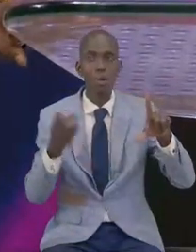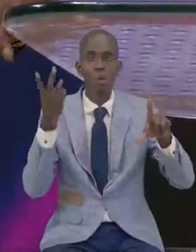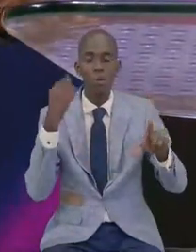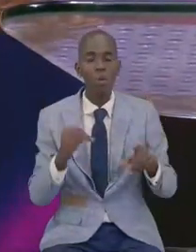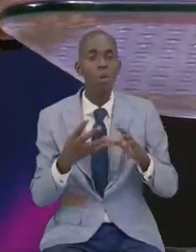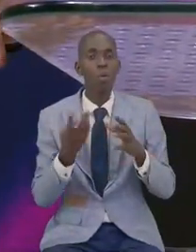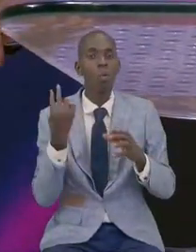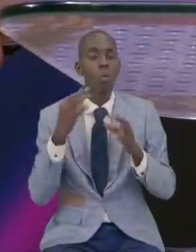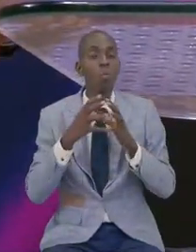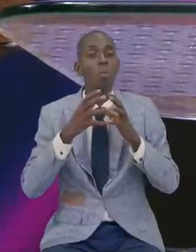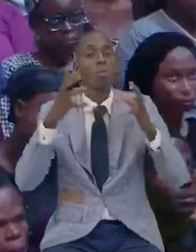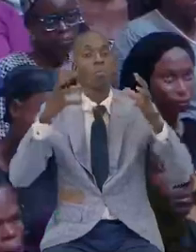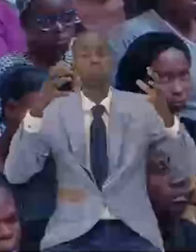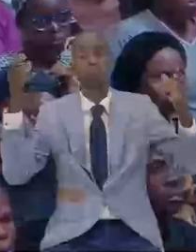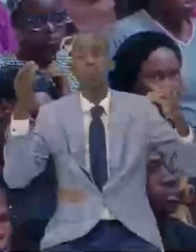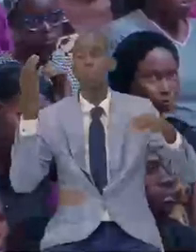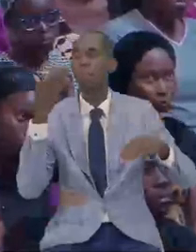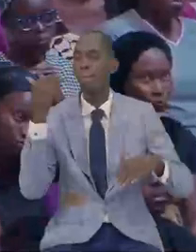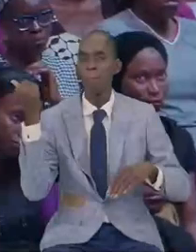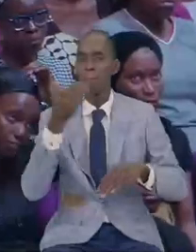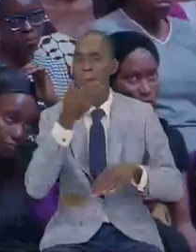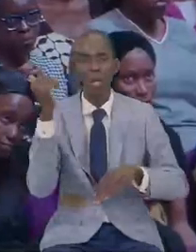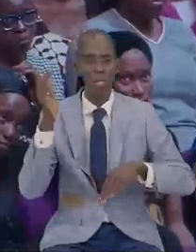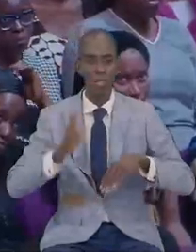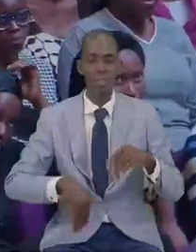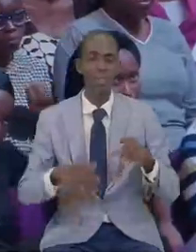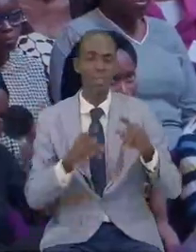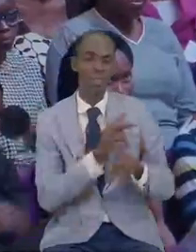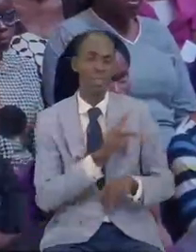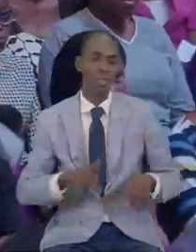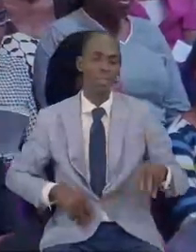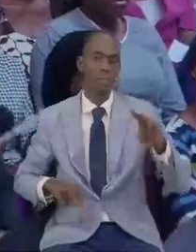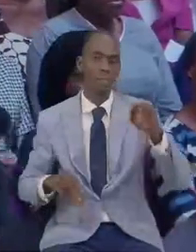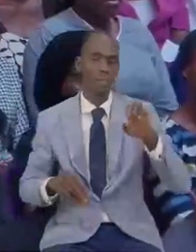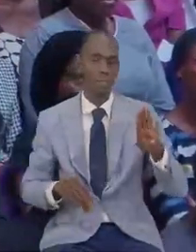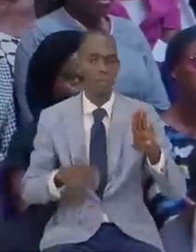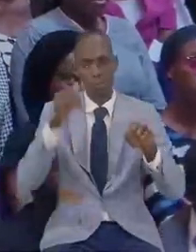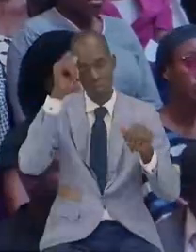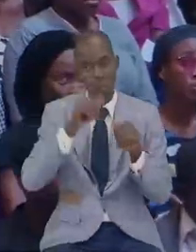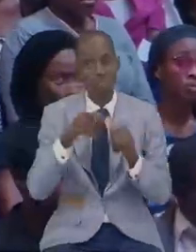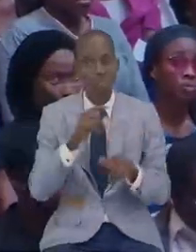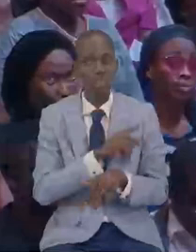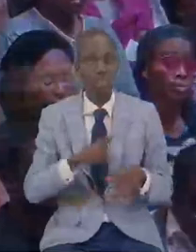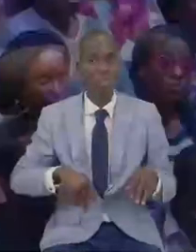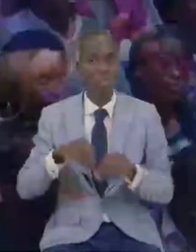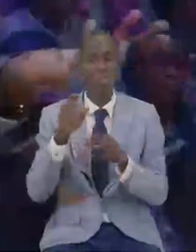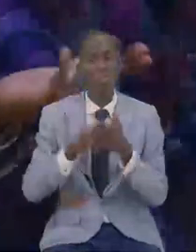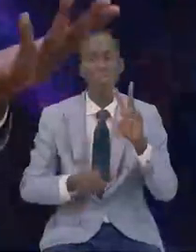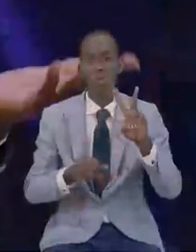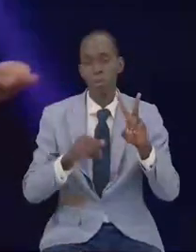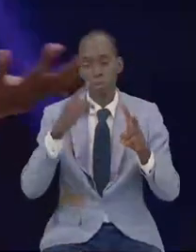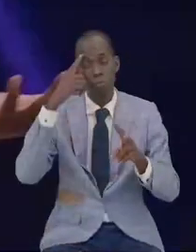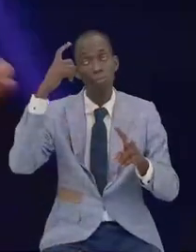plus supérieur à Nebuchadnezzar lui-même. Comment on connaît cela? Au chapitre 2, et